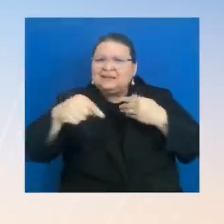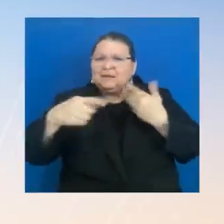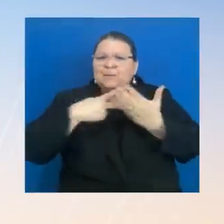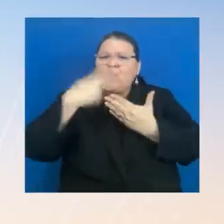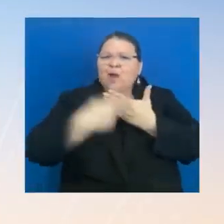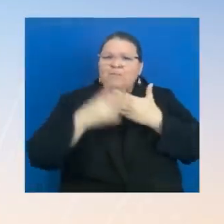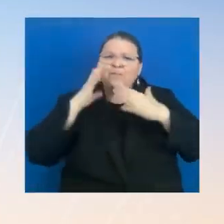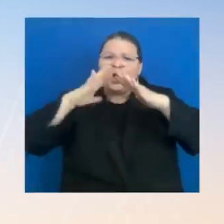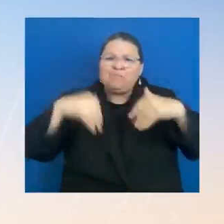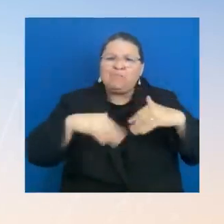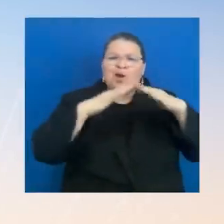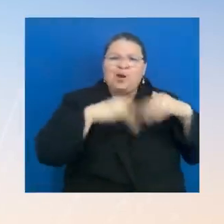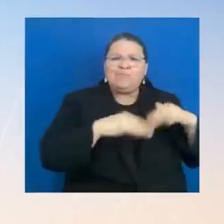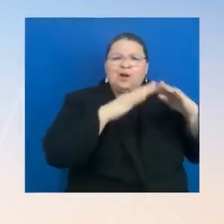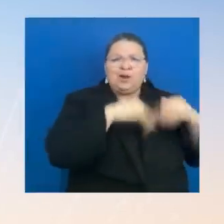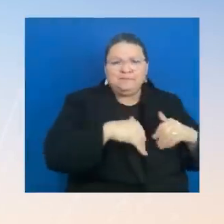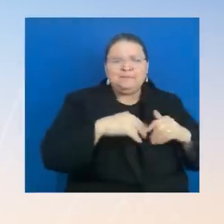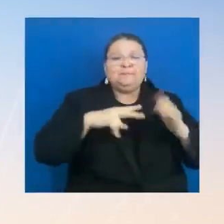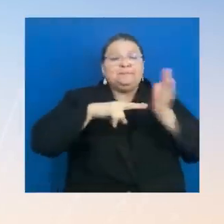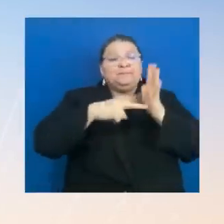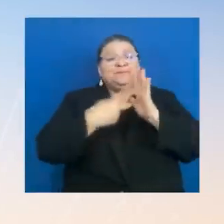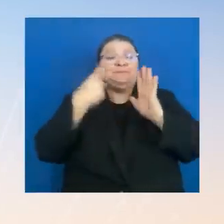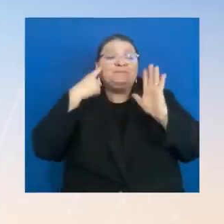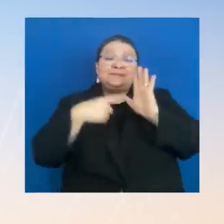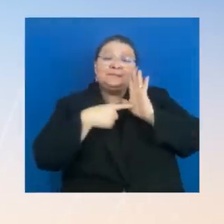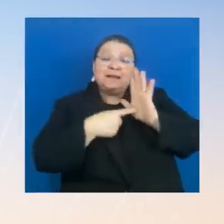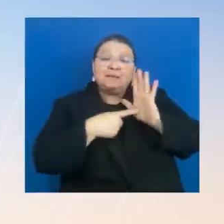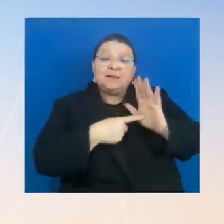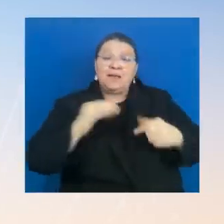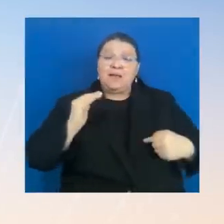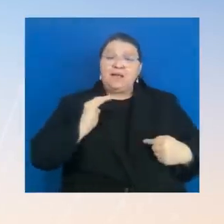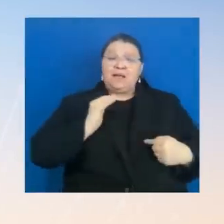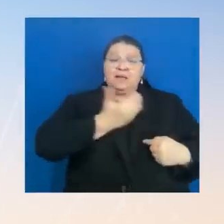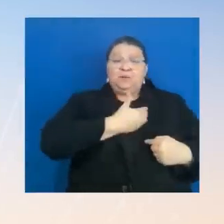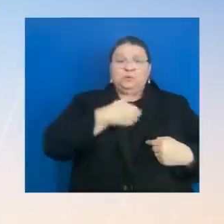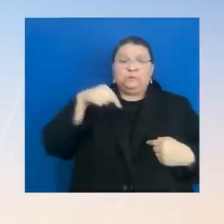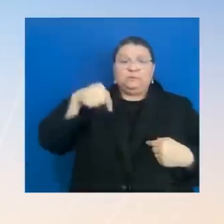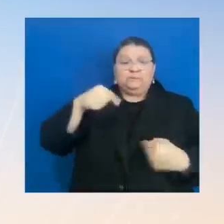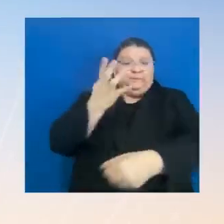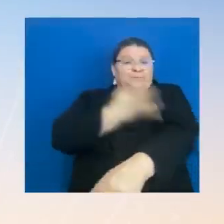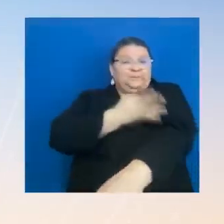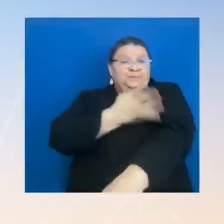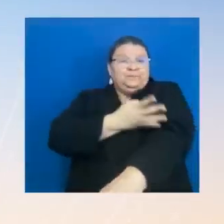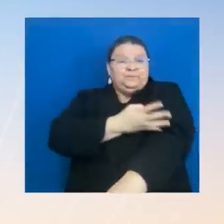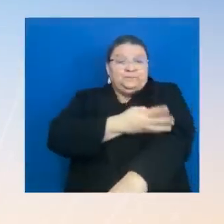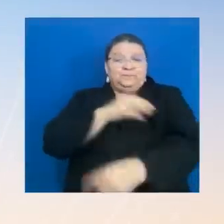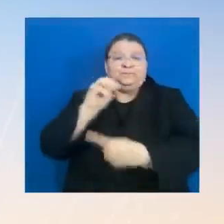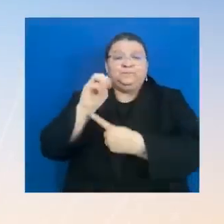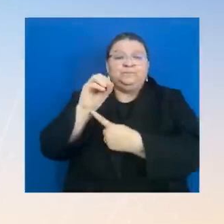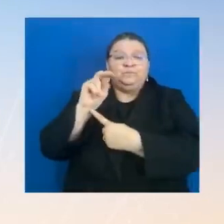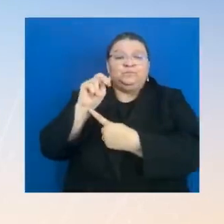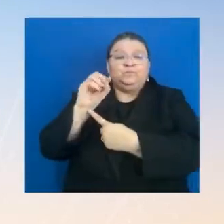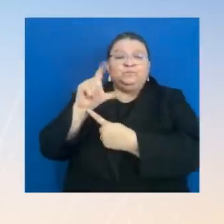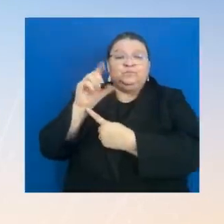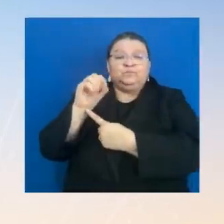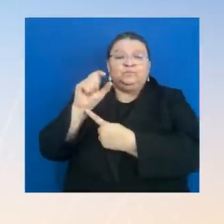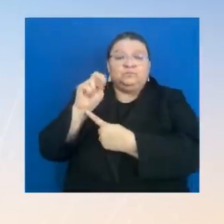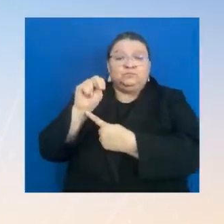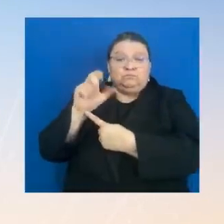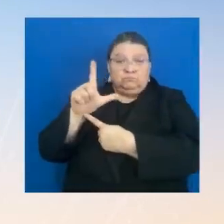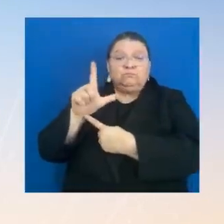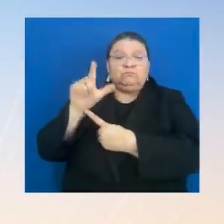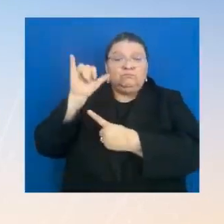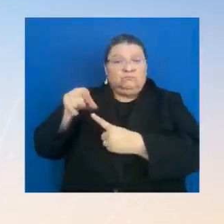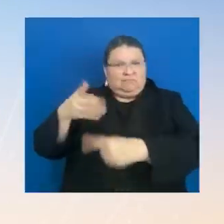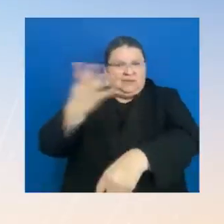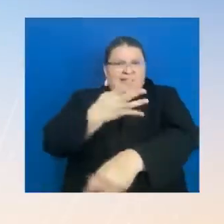Bạch Ốc Jan Spatsaki đã phải vật lộ để giải thích lý do tại sao chính quyền Biden tiếp tục từ chối đề nghị của Ba Lan gửi máy bay chiến đấu phản